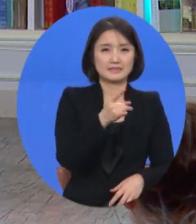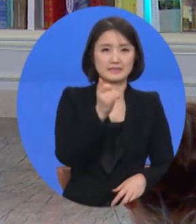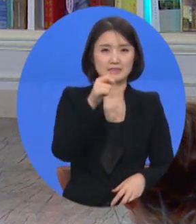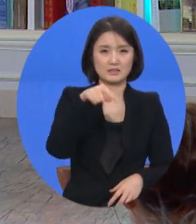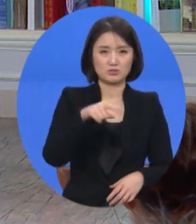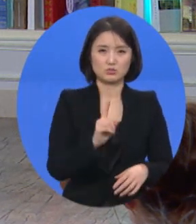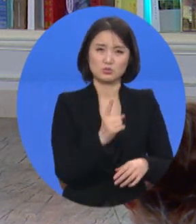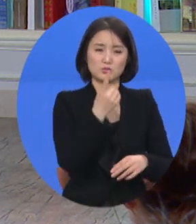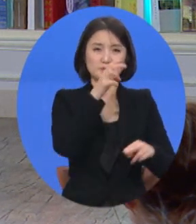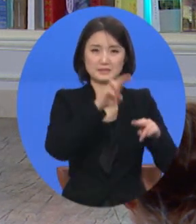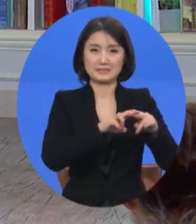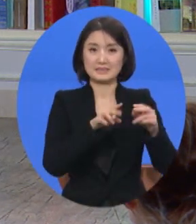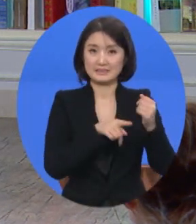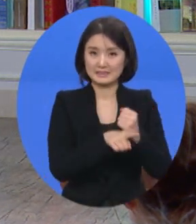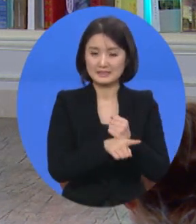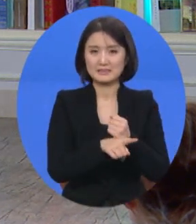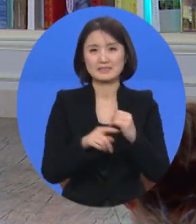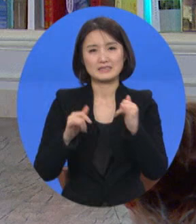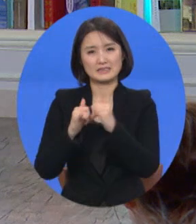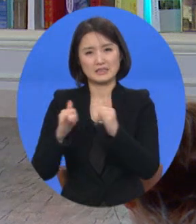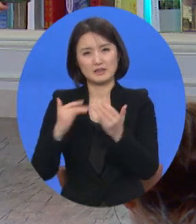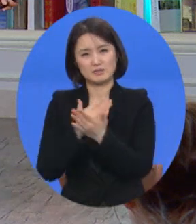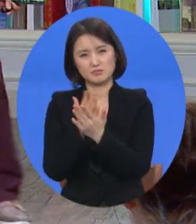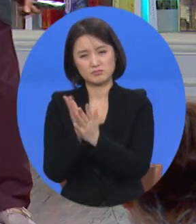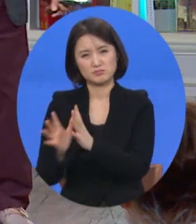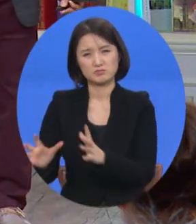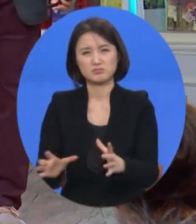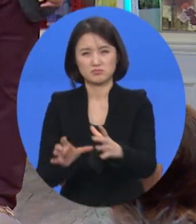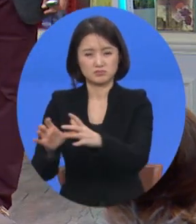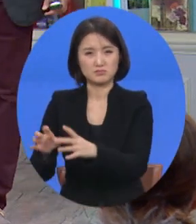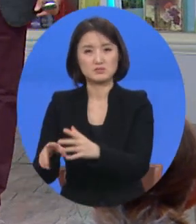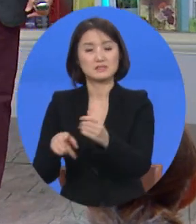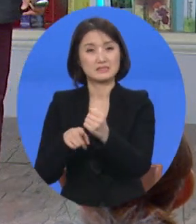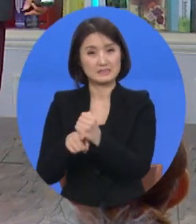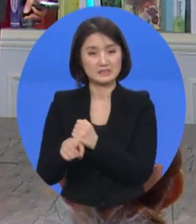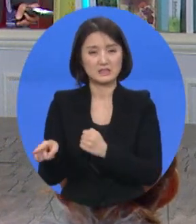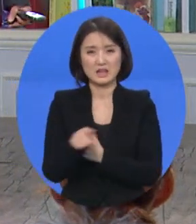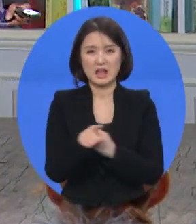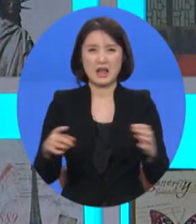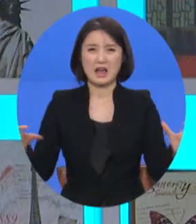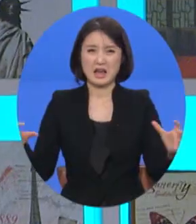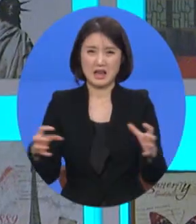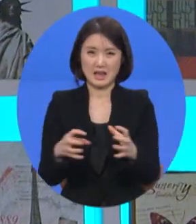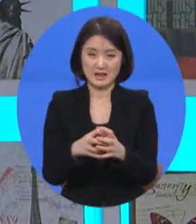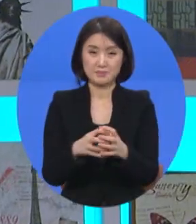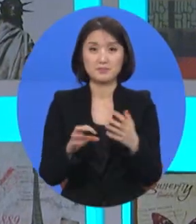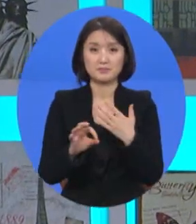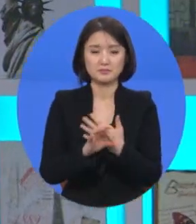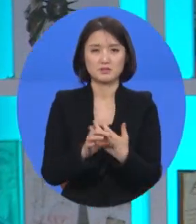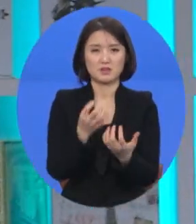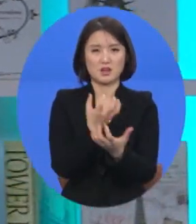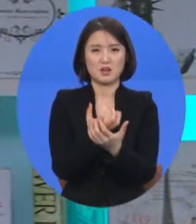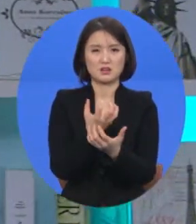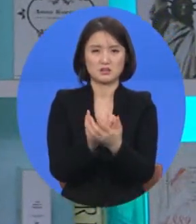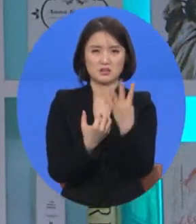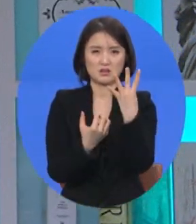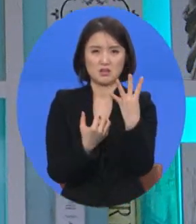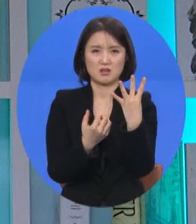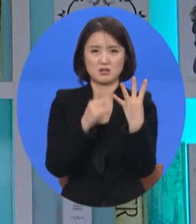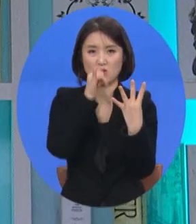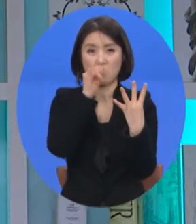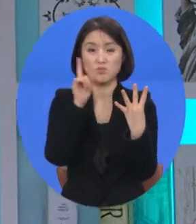무리를 떠나는 배자를 가지고 사자성 하나를 만들어 낼 수 있습니다 어떻게 만드느냐 배에 봄 후